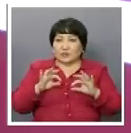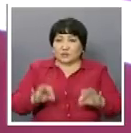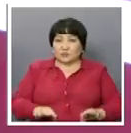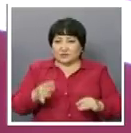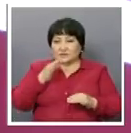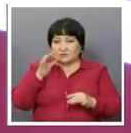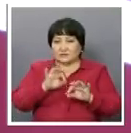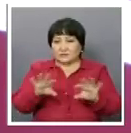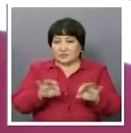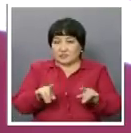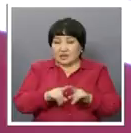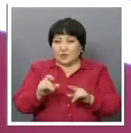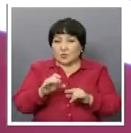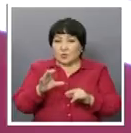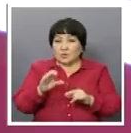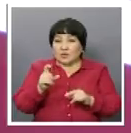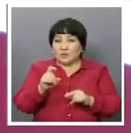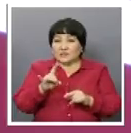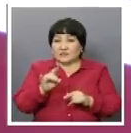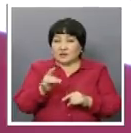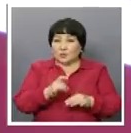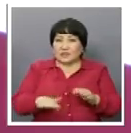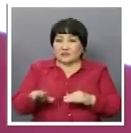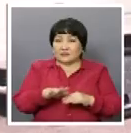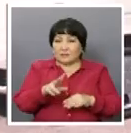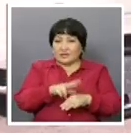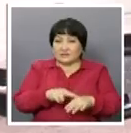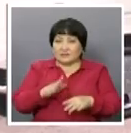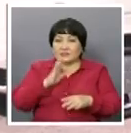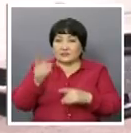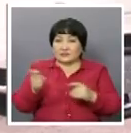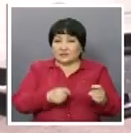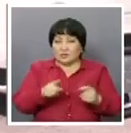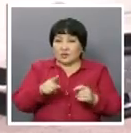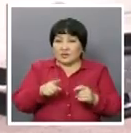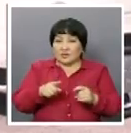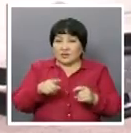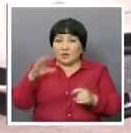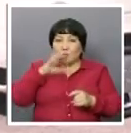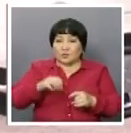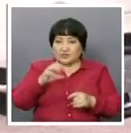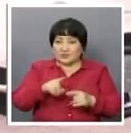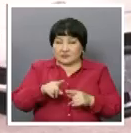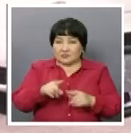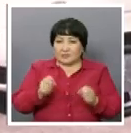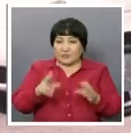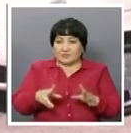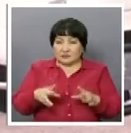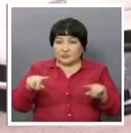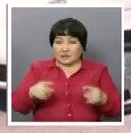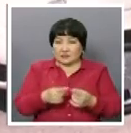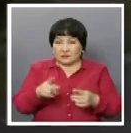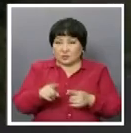күдікті Әуезов аудандық полиция бөлімшесіне бүгін таңертең жеткізілген. Ол ұрлық жасады деген күдікпен ұсталған. Күдіктіден түсінік алу кезінде